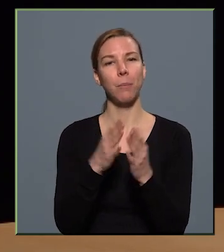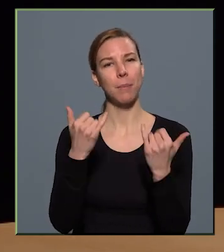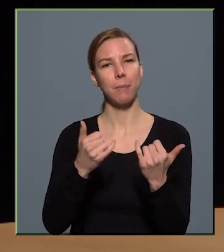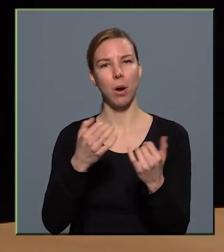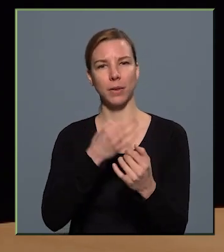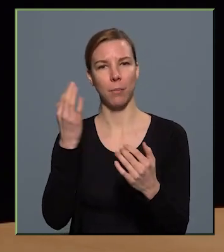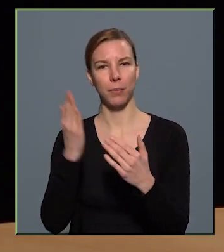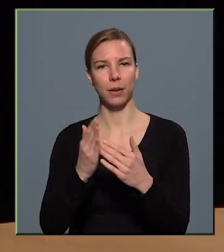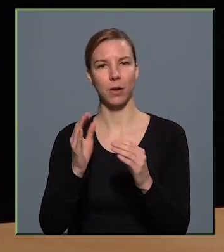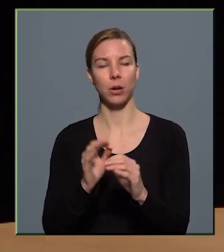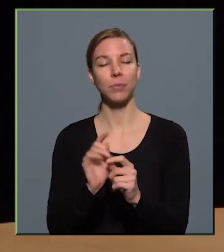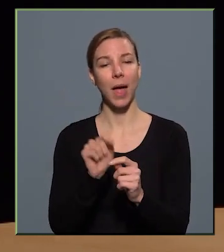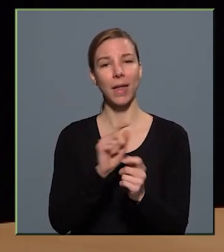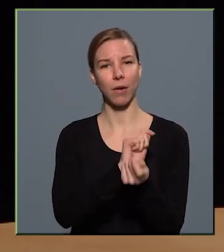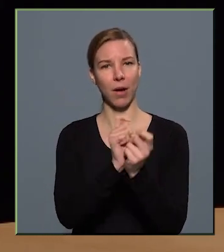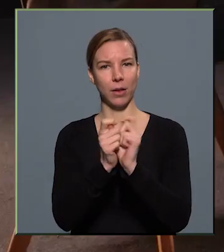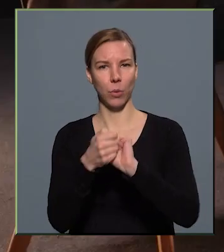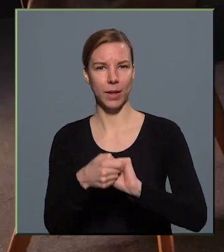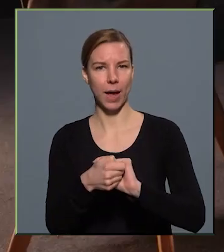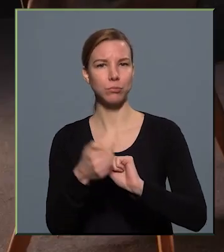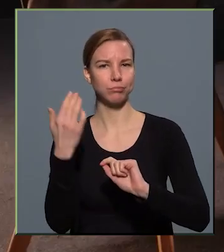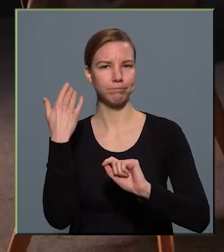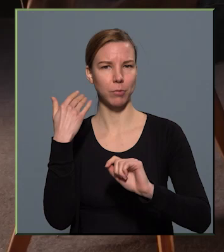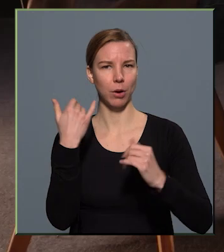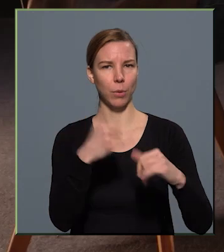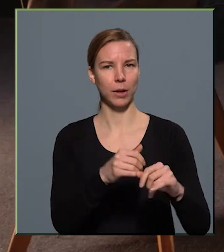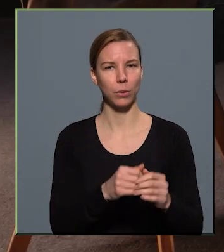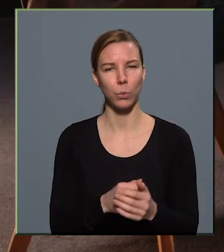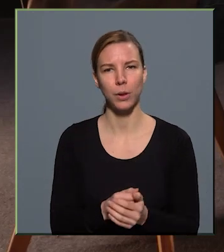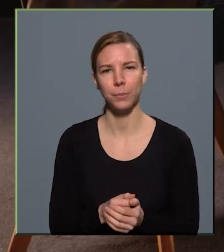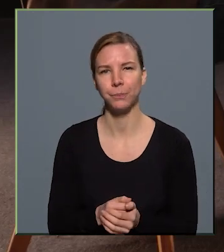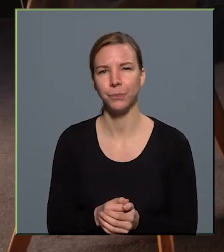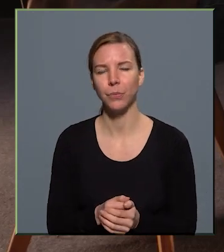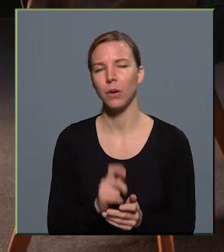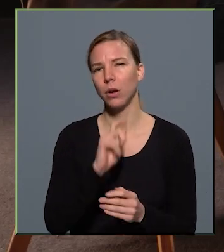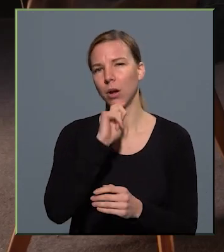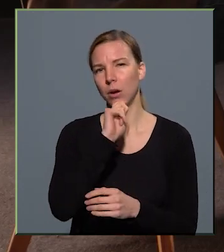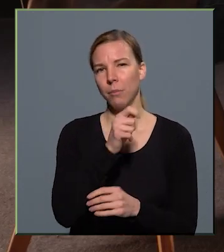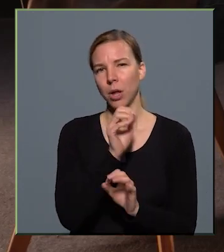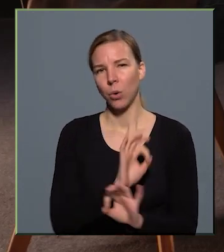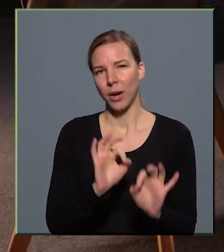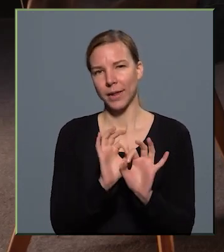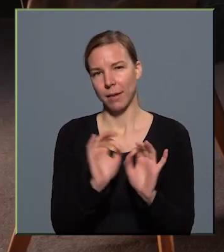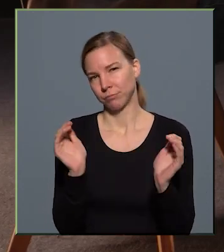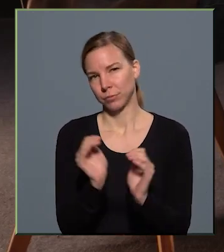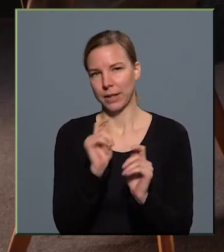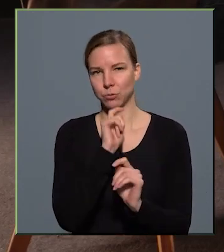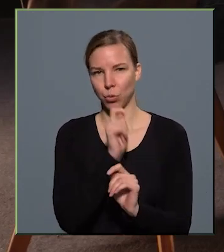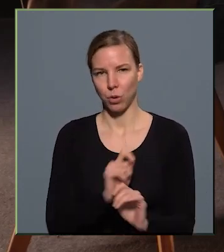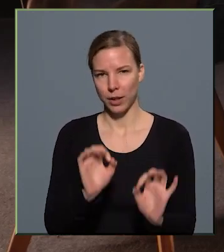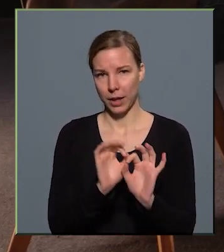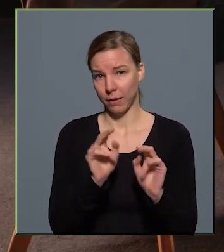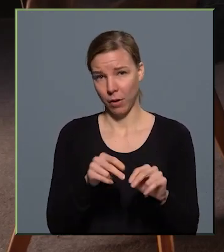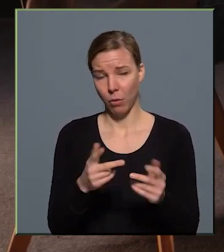napig tart. Ez a változás, ami valahol akkor indult. Végül is ugye Magyarország egy kis ország, és már